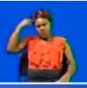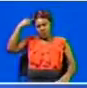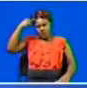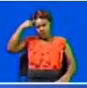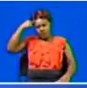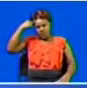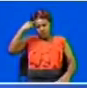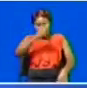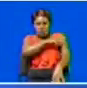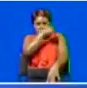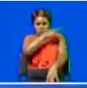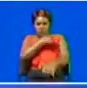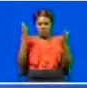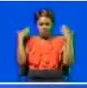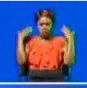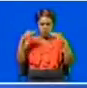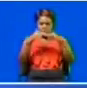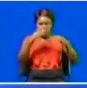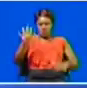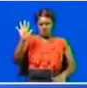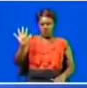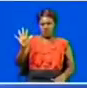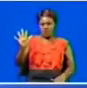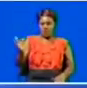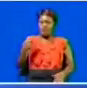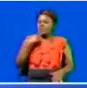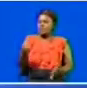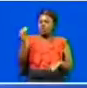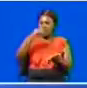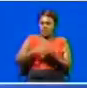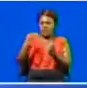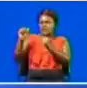kiakili katika hospitali ya Meru Level 5. Kesi hiyo itatajwa tarehe 26 mwezi huu.